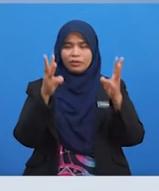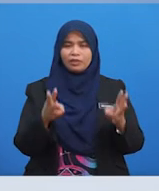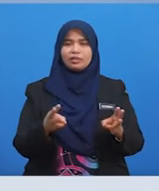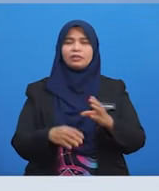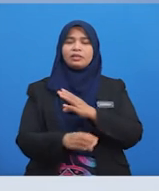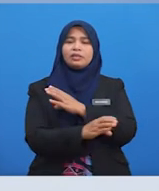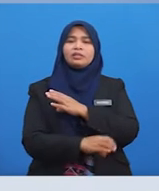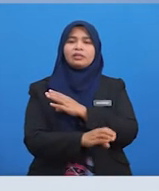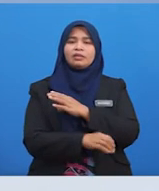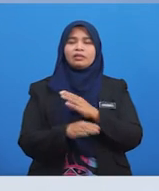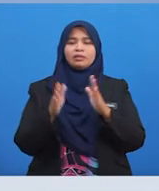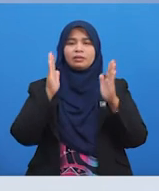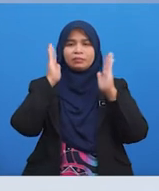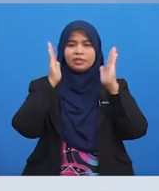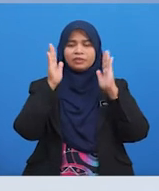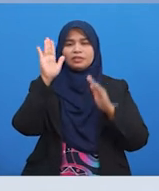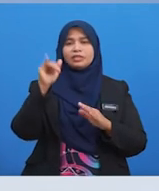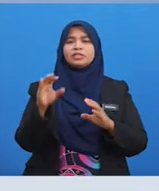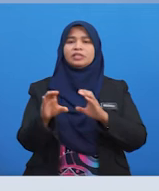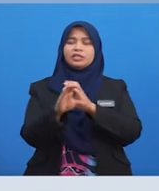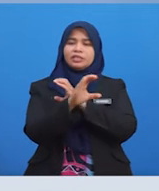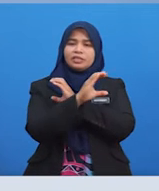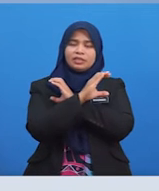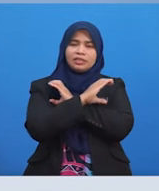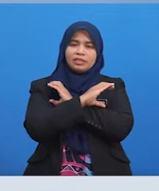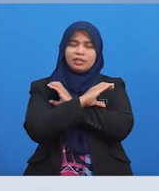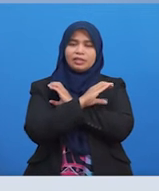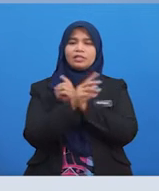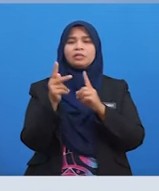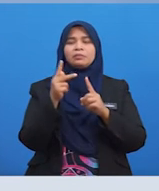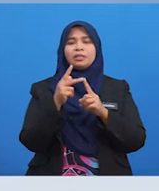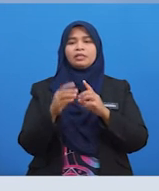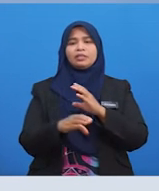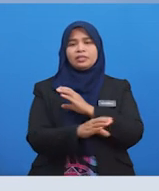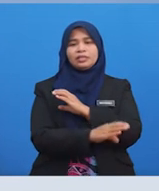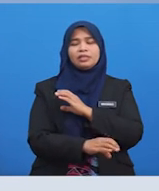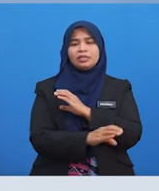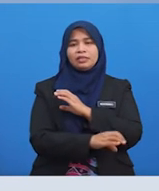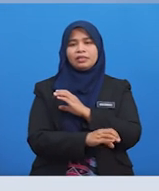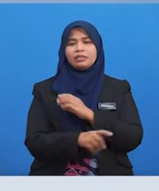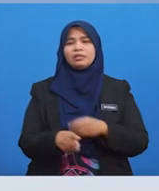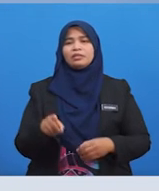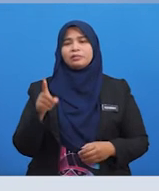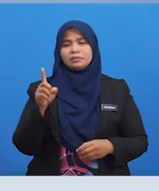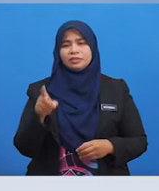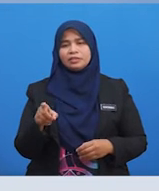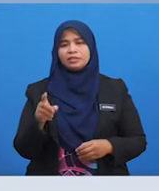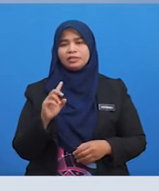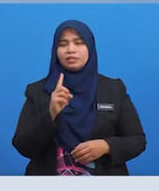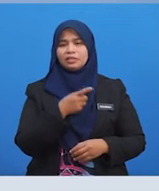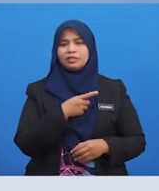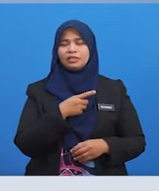warga negara Malaysia yang cintakan tanah air, seharusnya